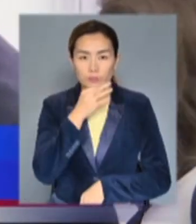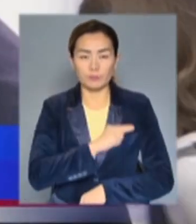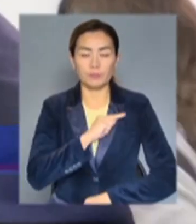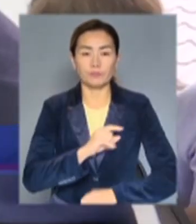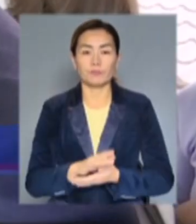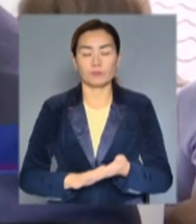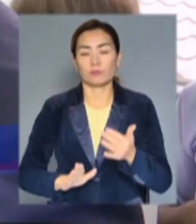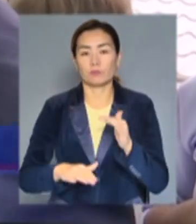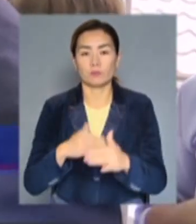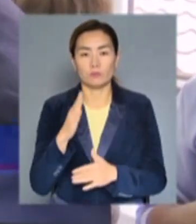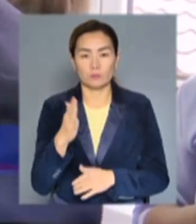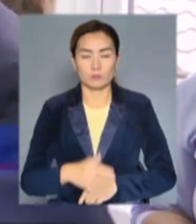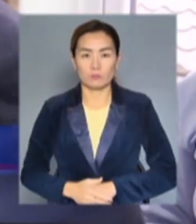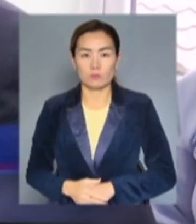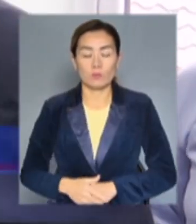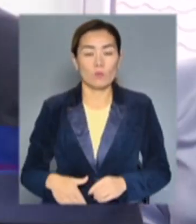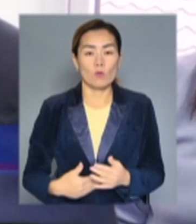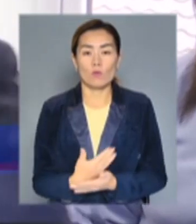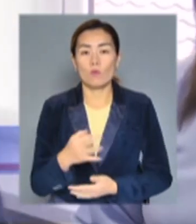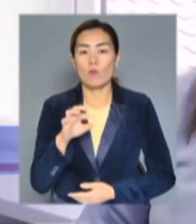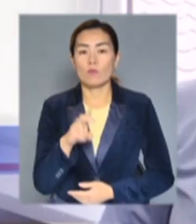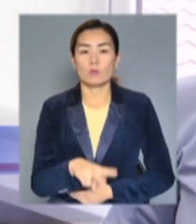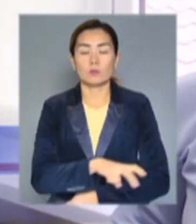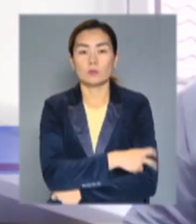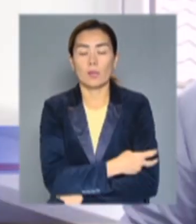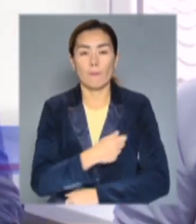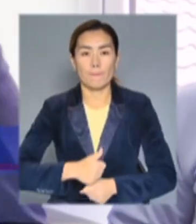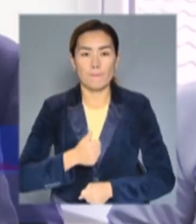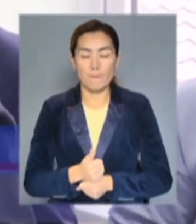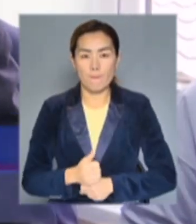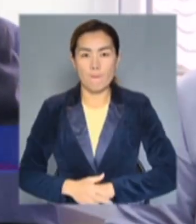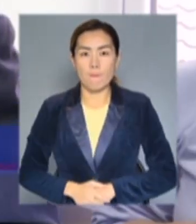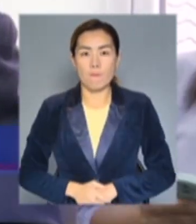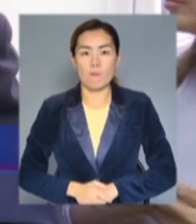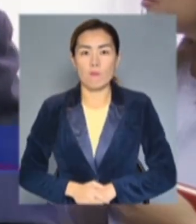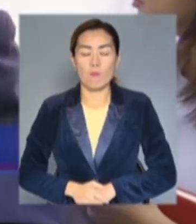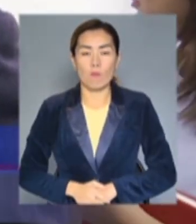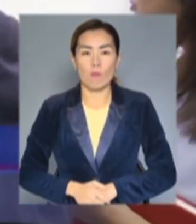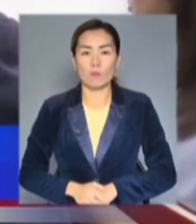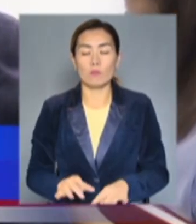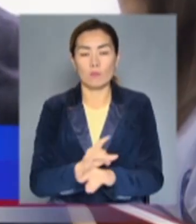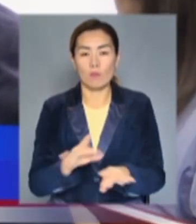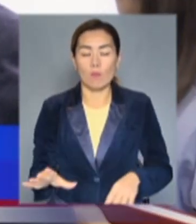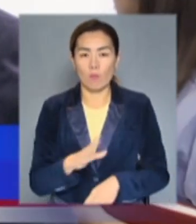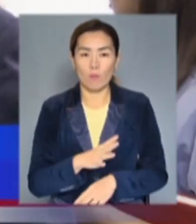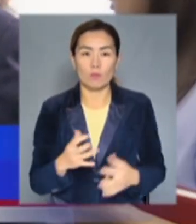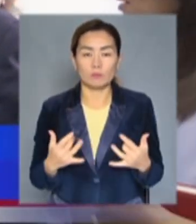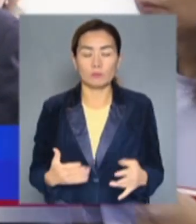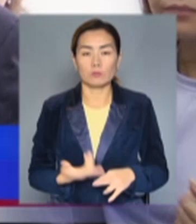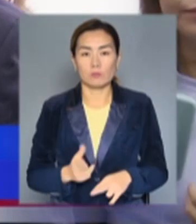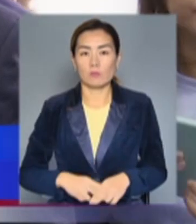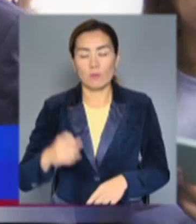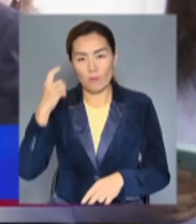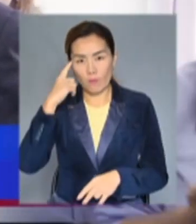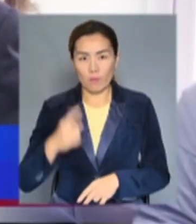жұмыстарды біз ары қарай жалғастырамыз. Жаңа облыстық аурухананың басшысы қайда? Ол кісі де көріп айтып отыр, бізге де осындай керек деп. Сондықтан